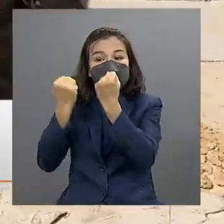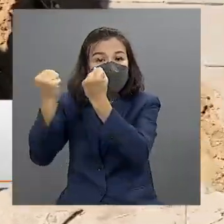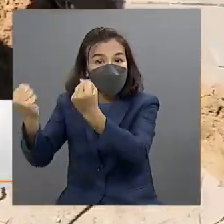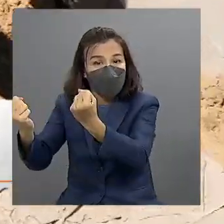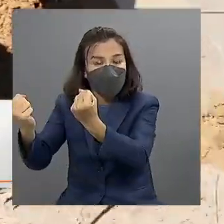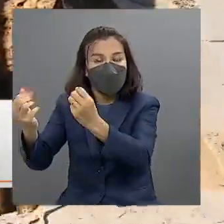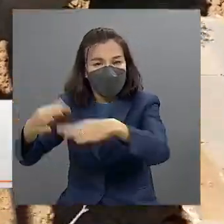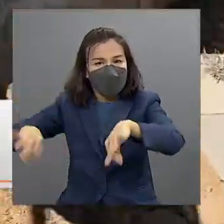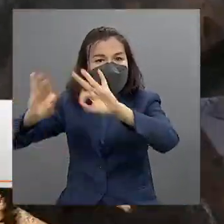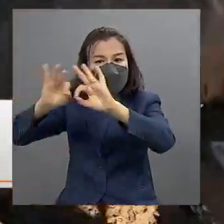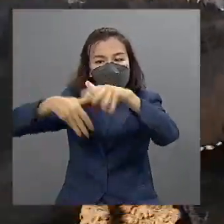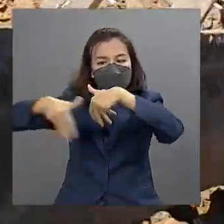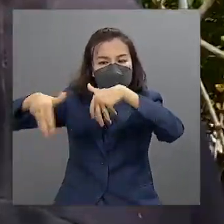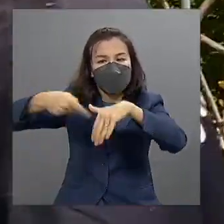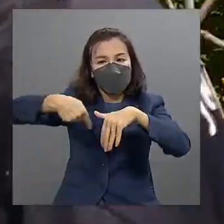หมู่บ้าน devi guaranteed